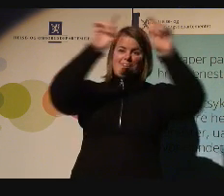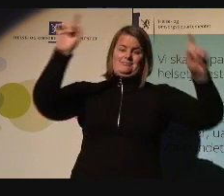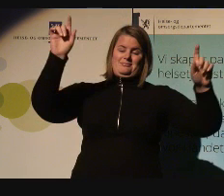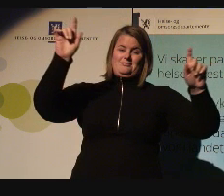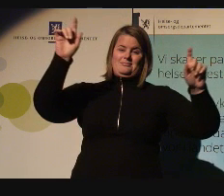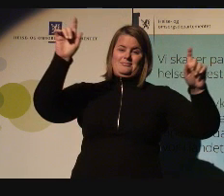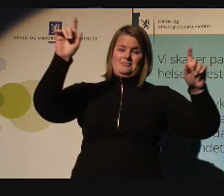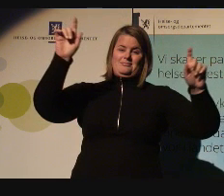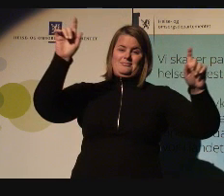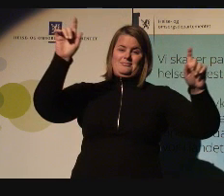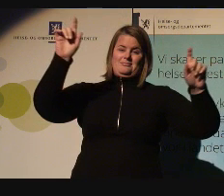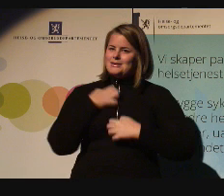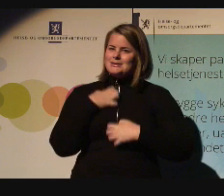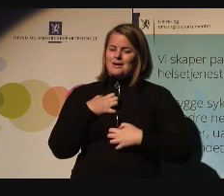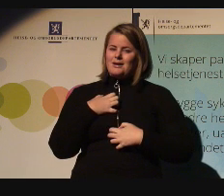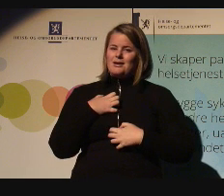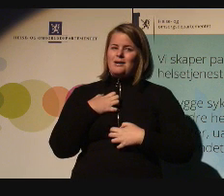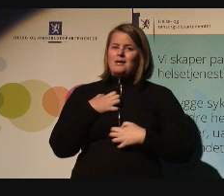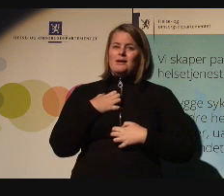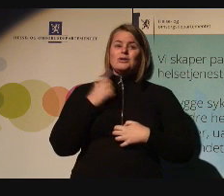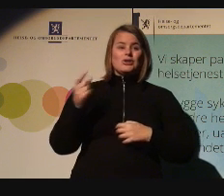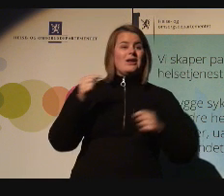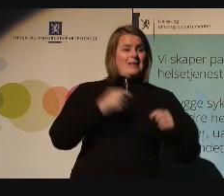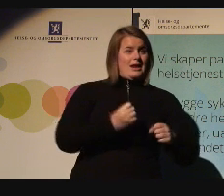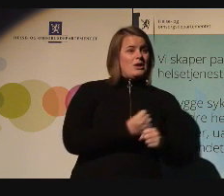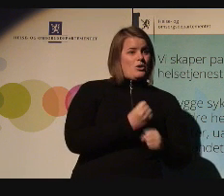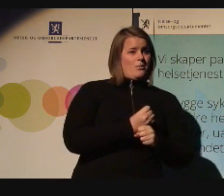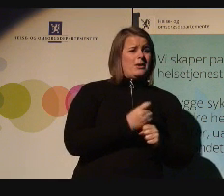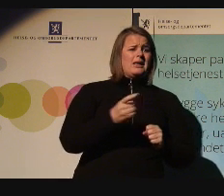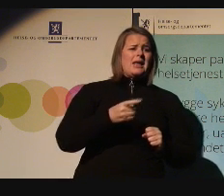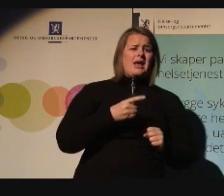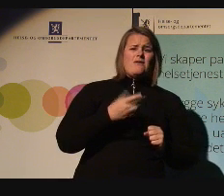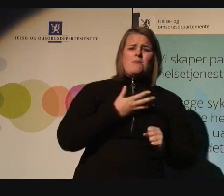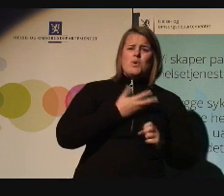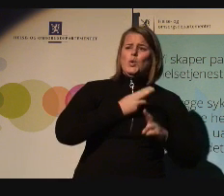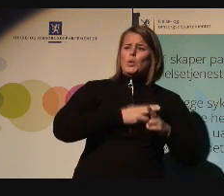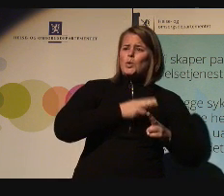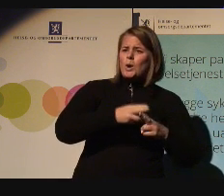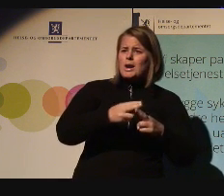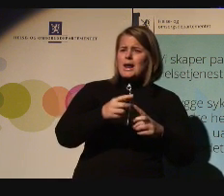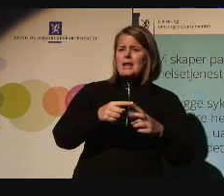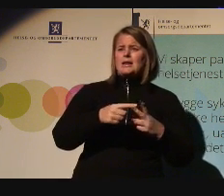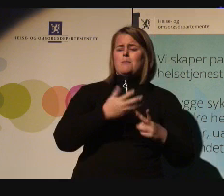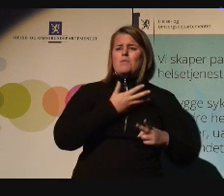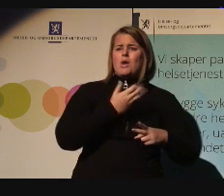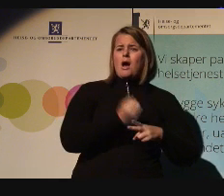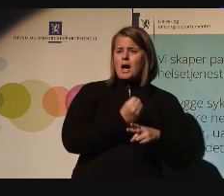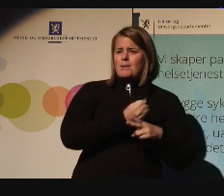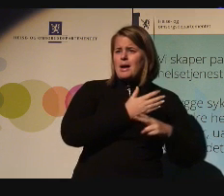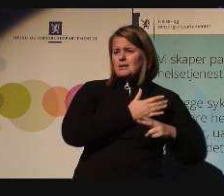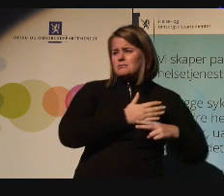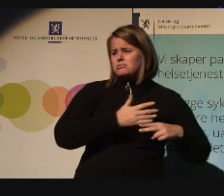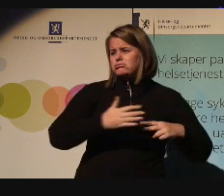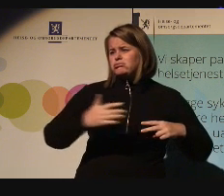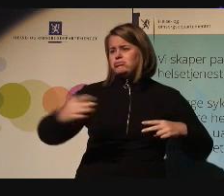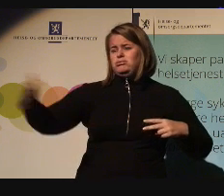Fordi dette en jobb som krever utholdenhet og arbeid over